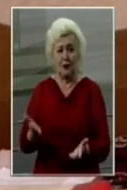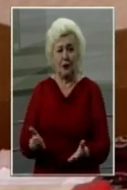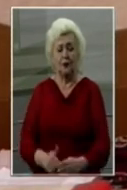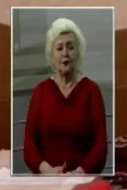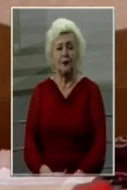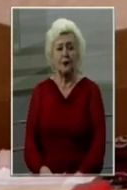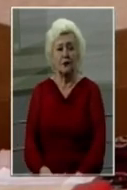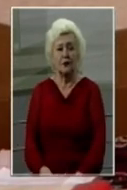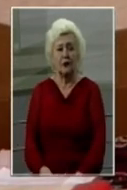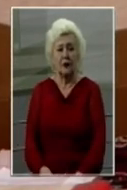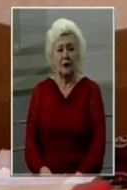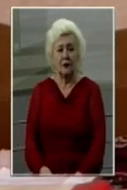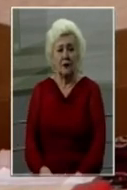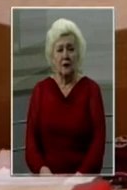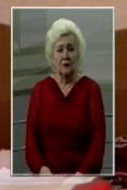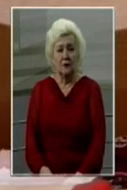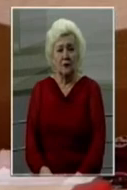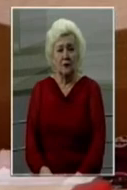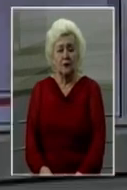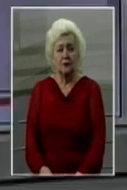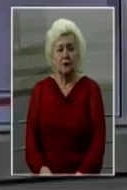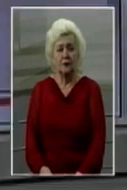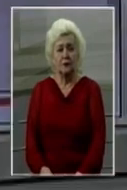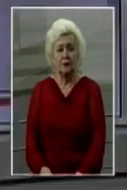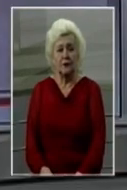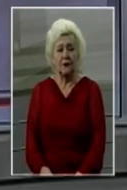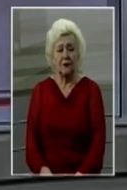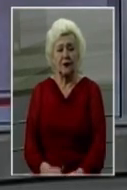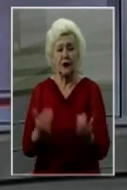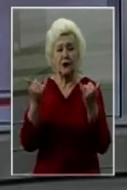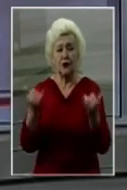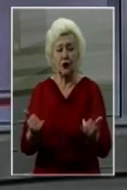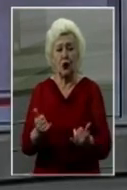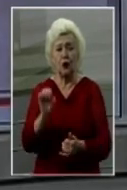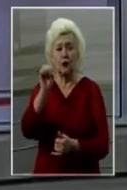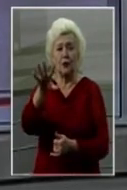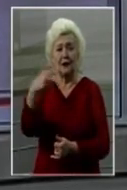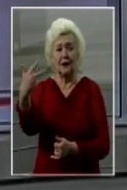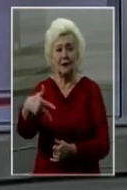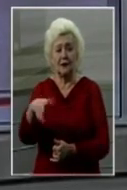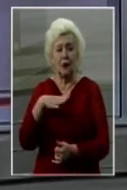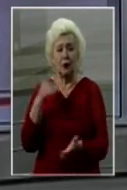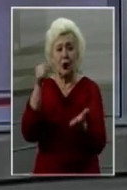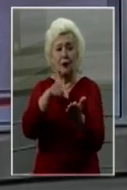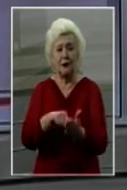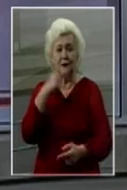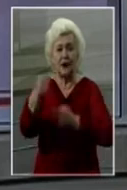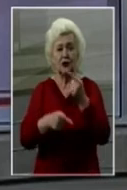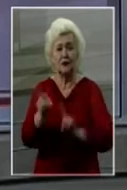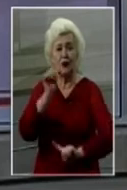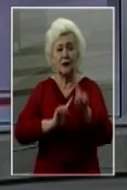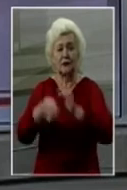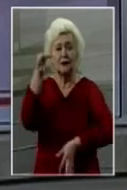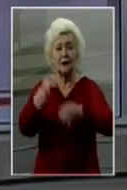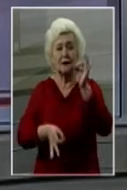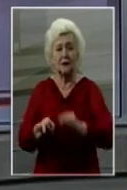і вже незначительного головокруження. Сьогодні на 15:30 було призначено чергове засідання